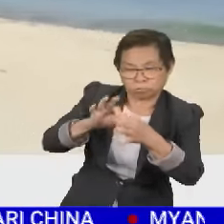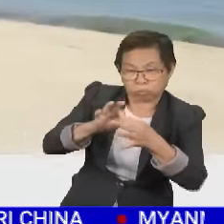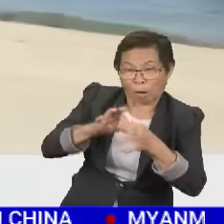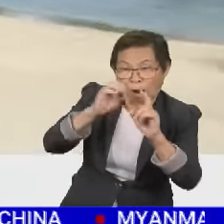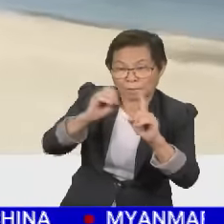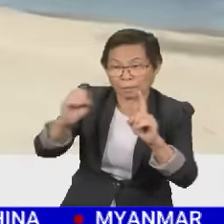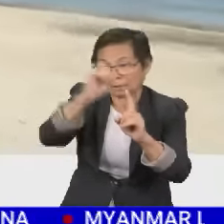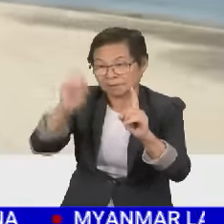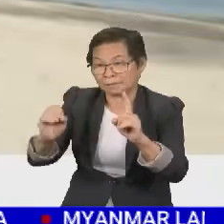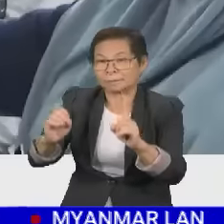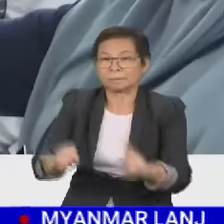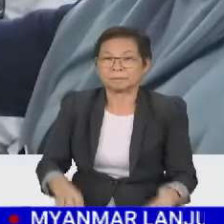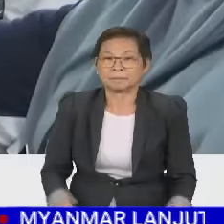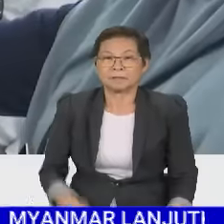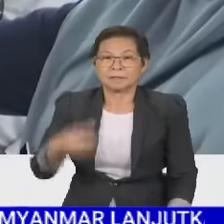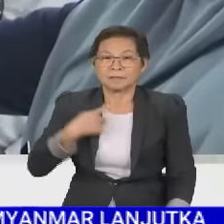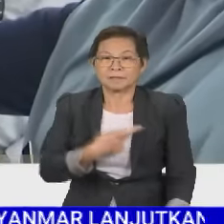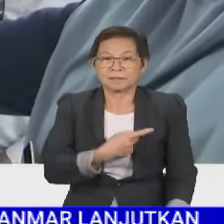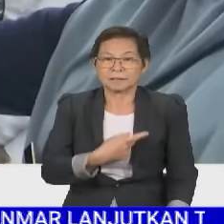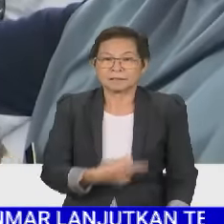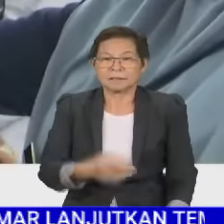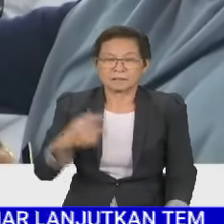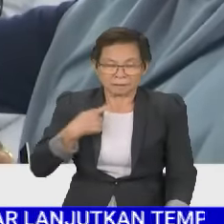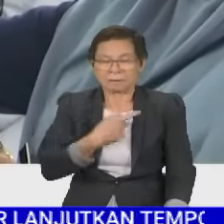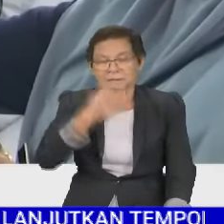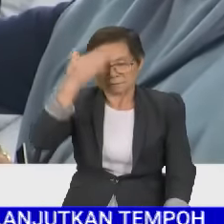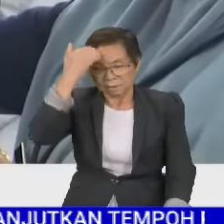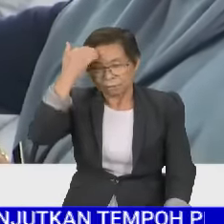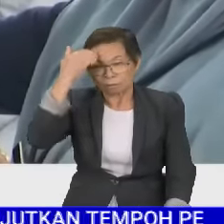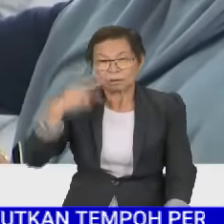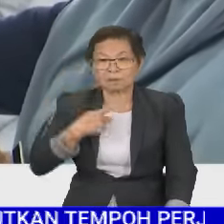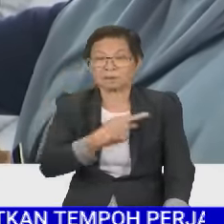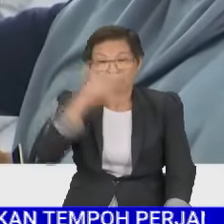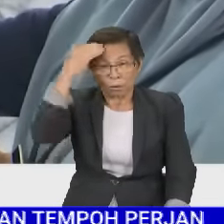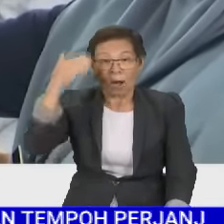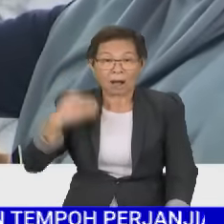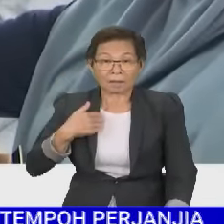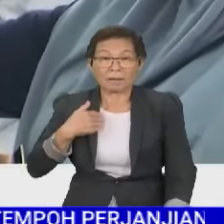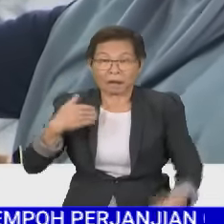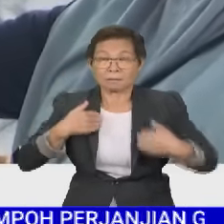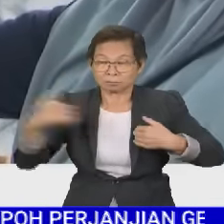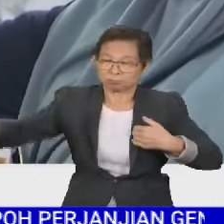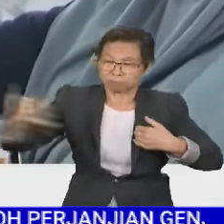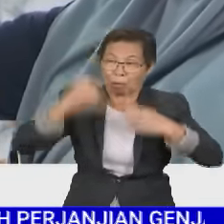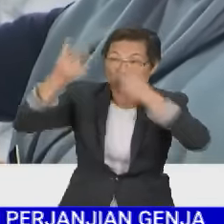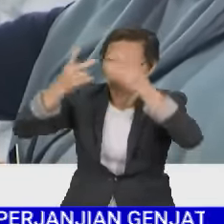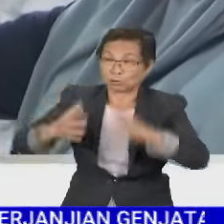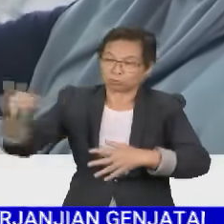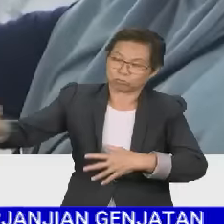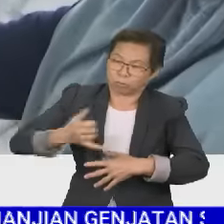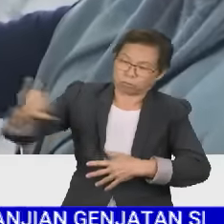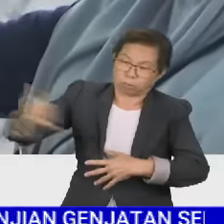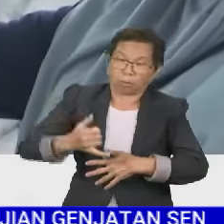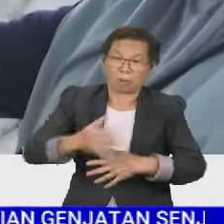sepenuhnya kita mengambil maklum bahwa kita akan menerima kehadiran pelancong yang akan